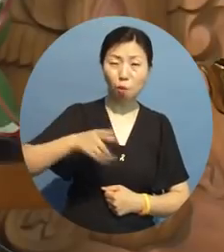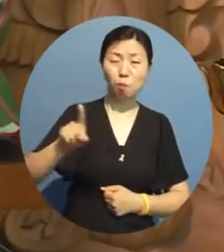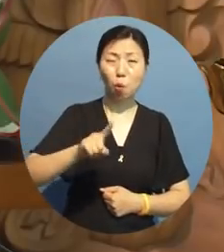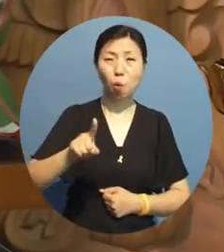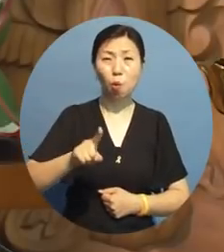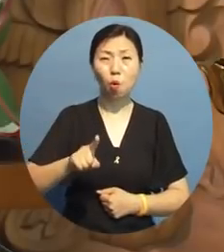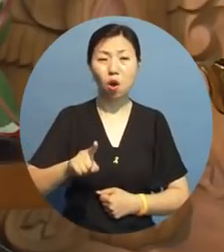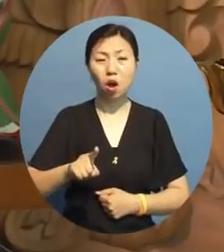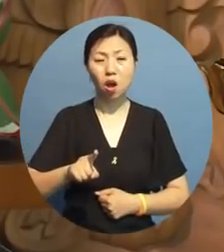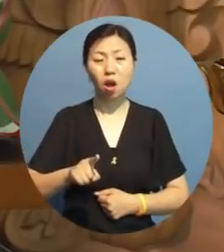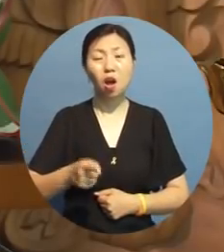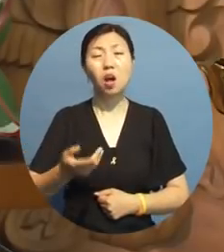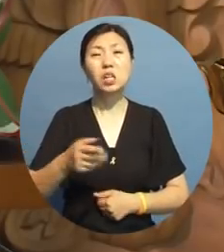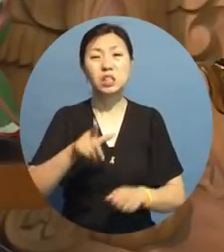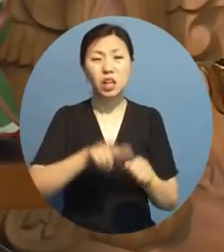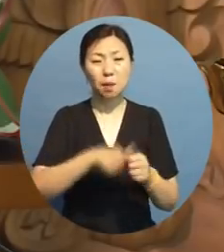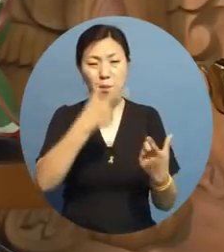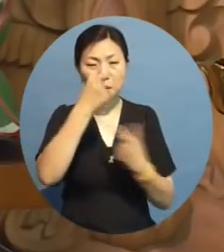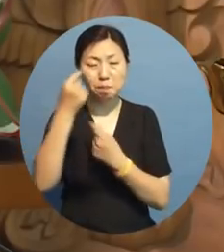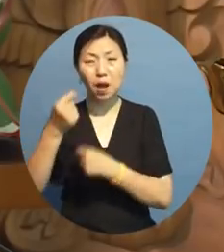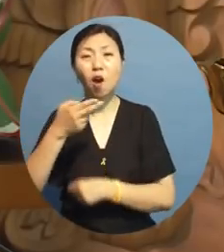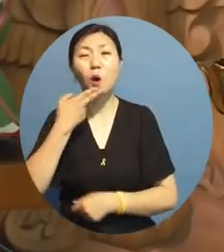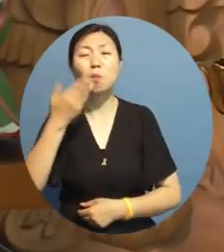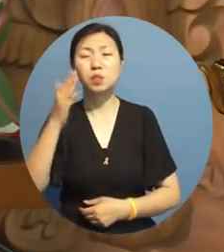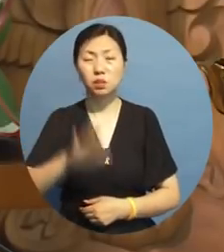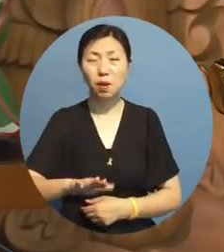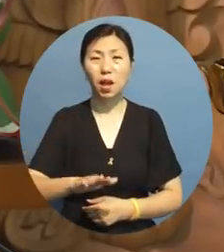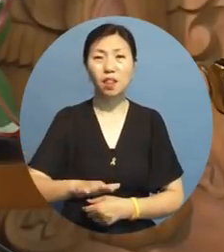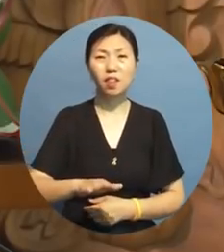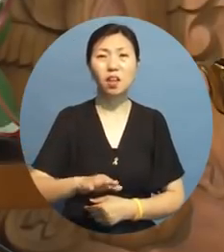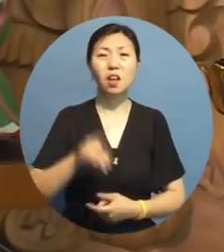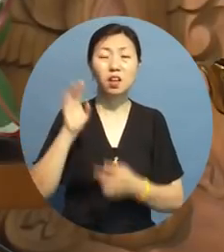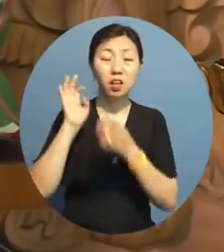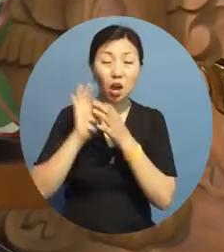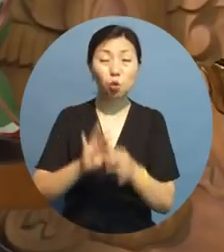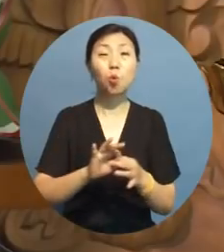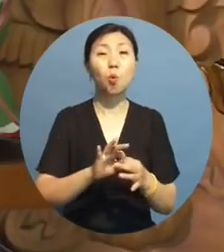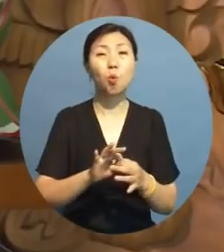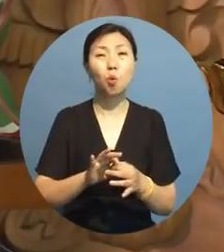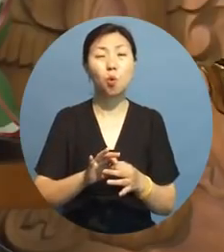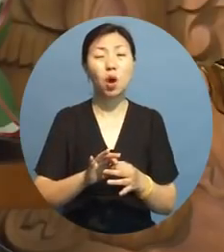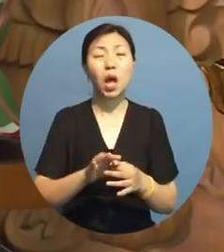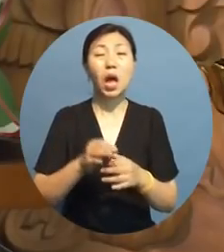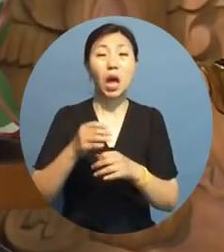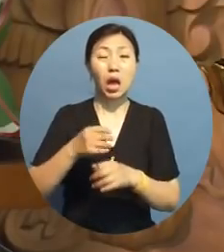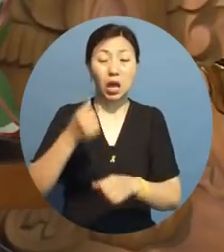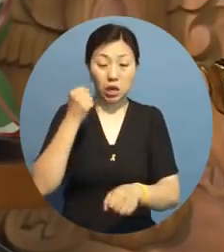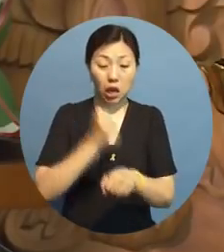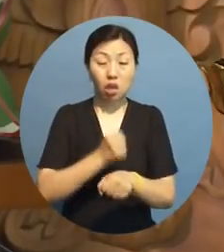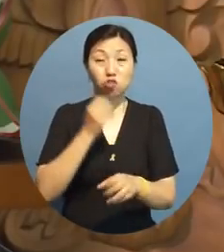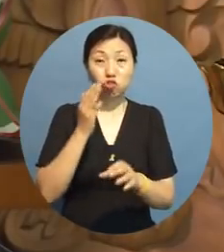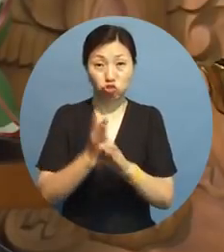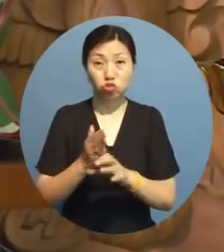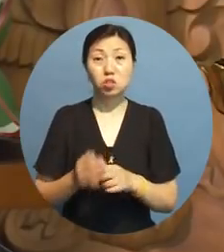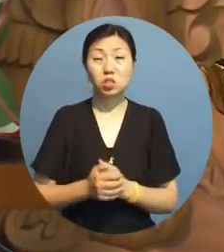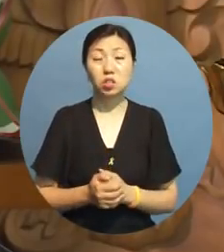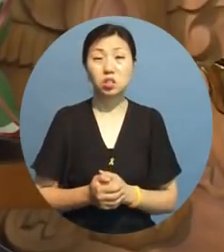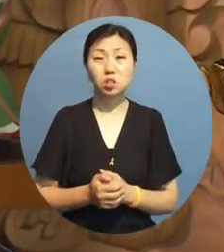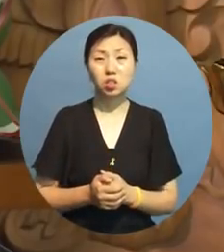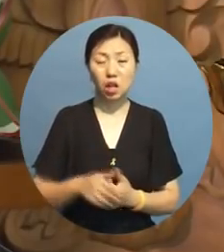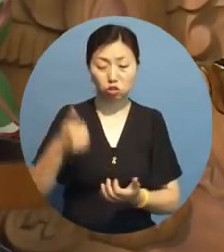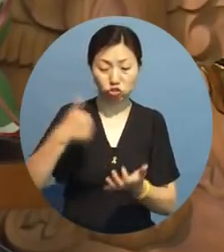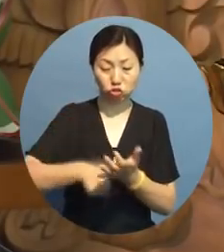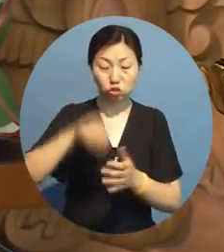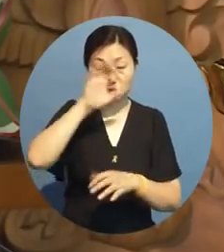그래도 한다는 거야 안 한다는 거야? 한다는 거야. 호흡을 놓쳤니 많이 그래도 한번 한다는 거야 안 한다는 거야? 한다는